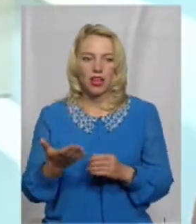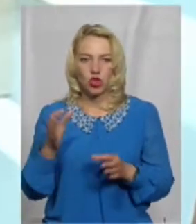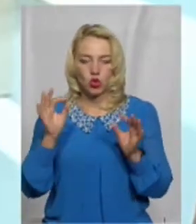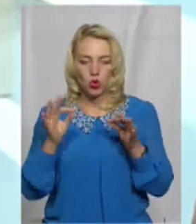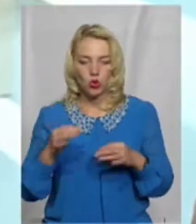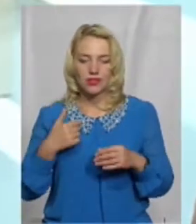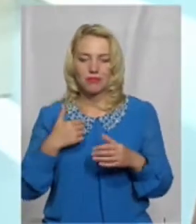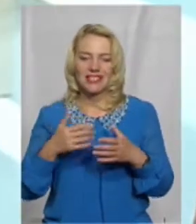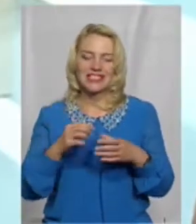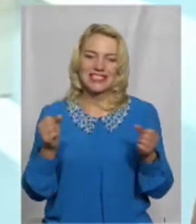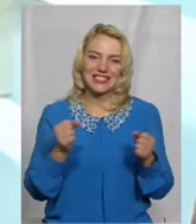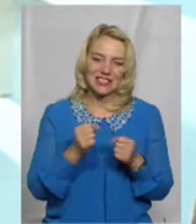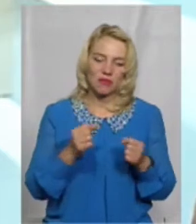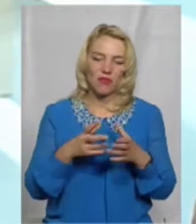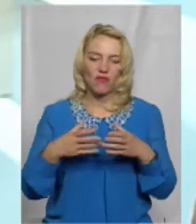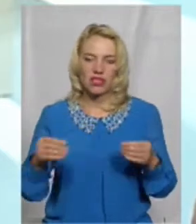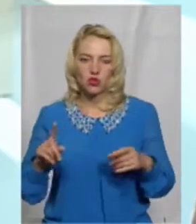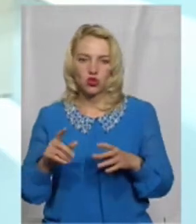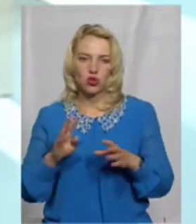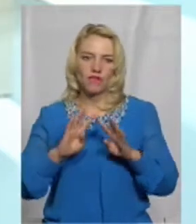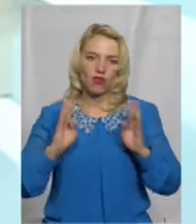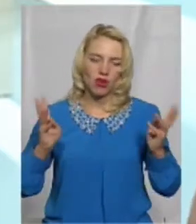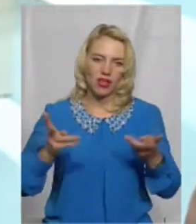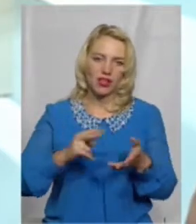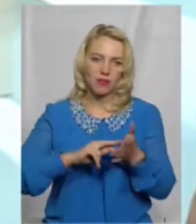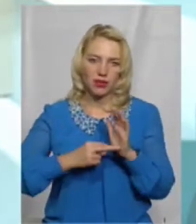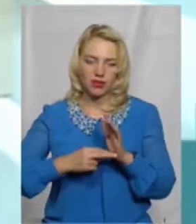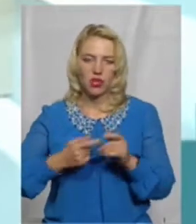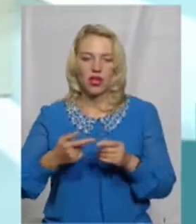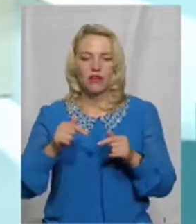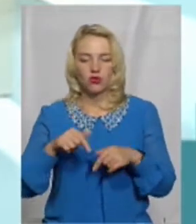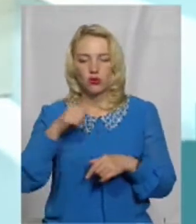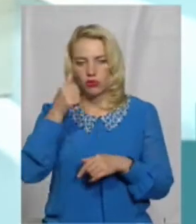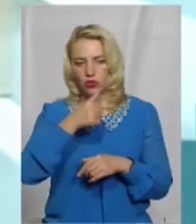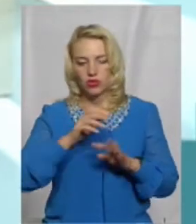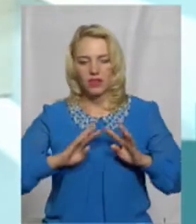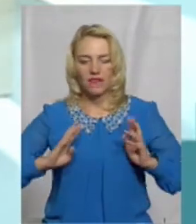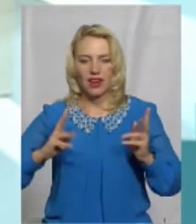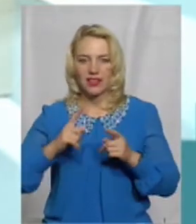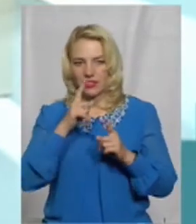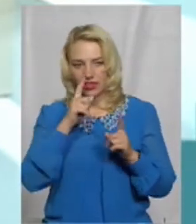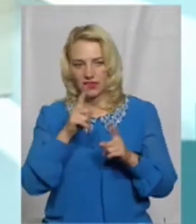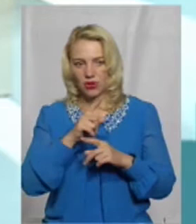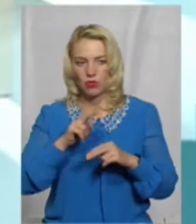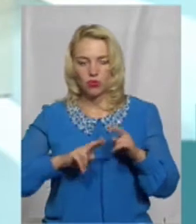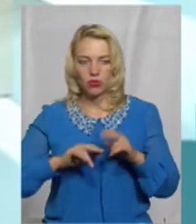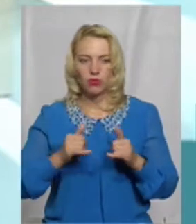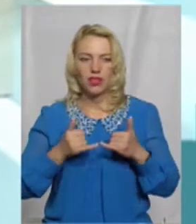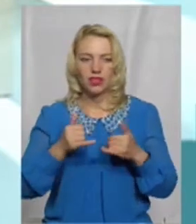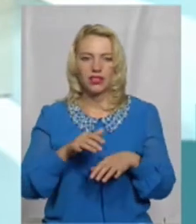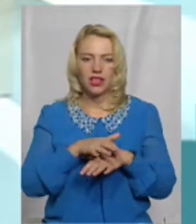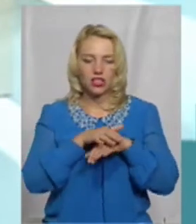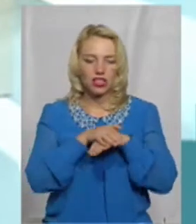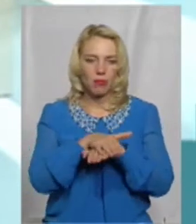за зиму, щоб на весну брати якийсь вольєрчик. Ми, цього року ми вже побудували невеличкий вольєрчик, але для черепашок